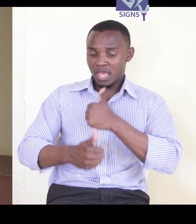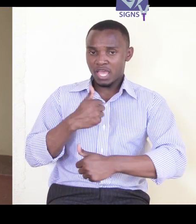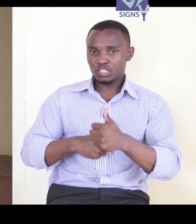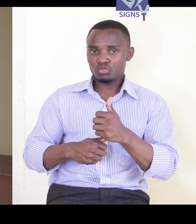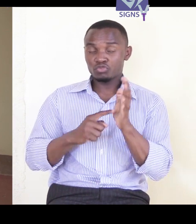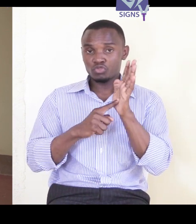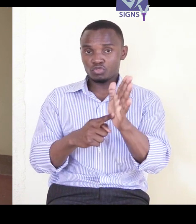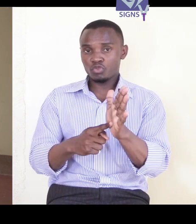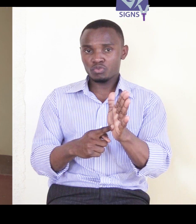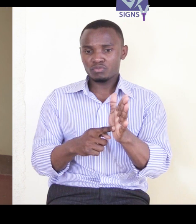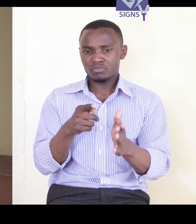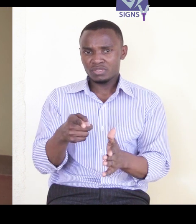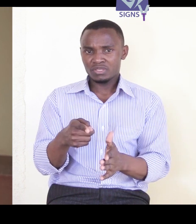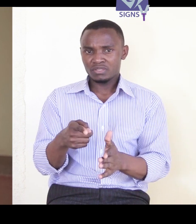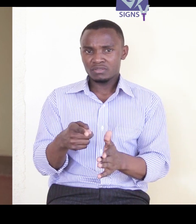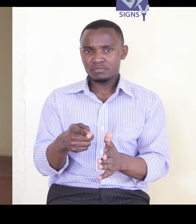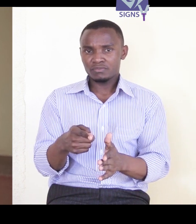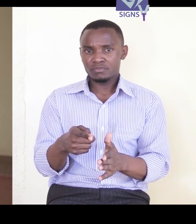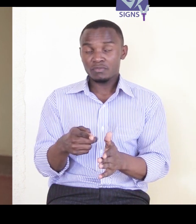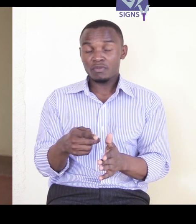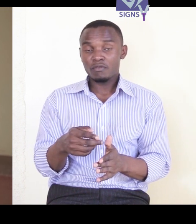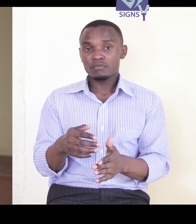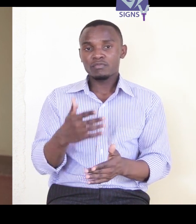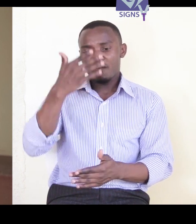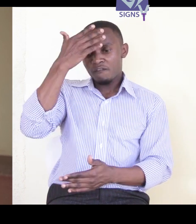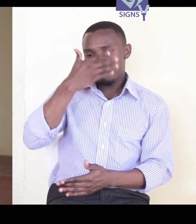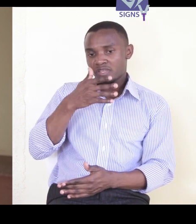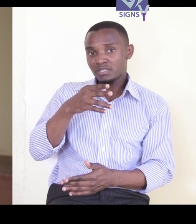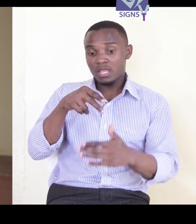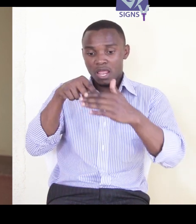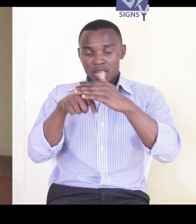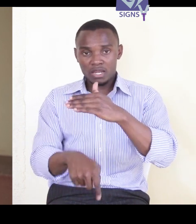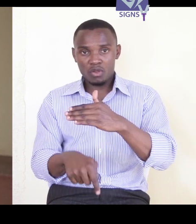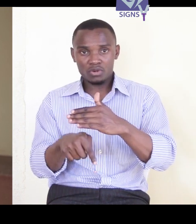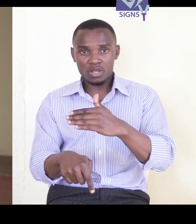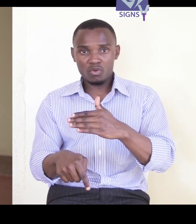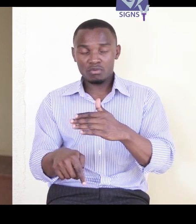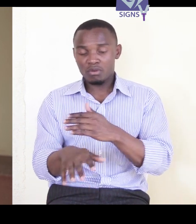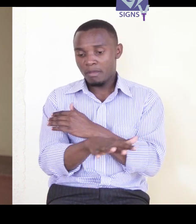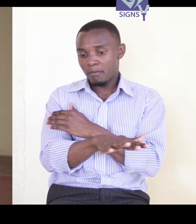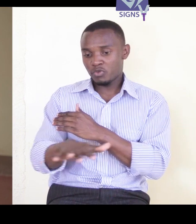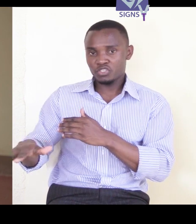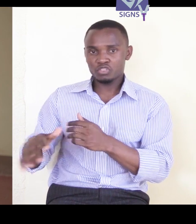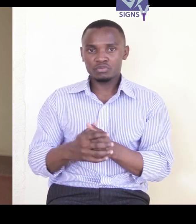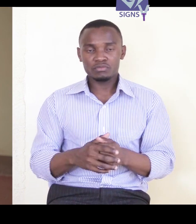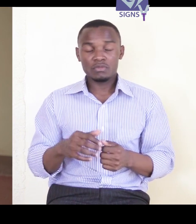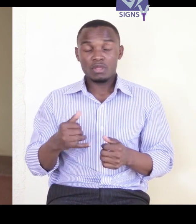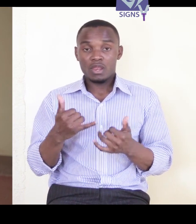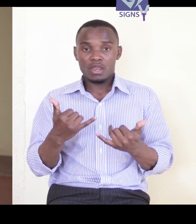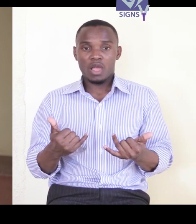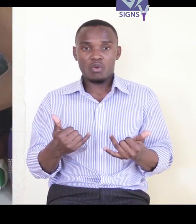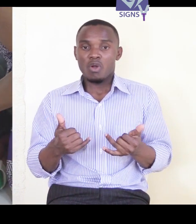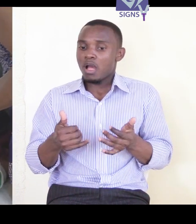Hii anayofanya inaitwa face down position. Na kwa sasa ninamruhusu